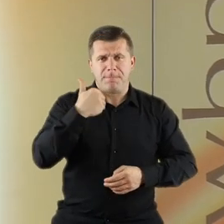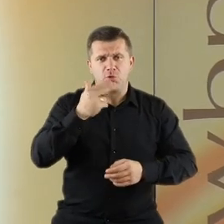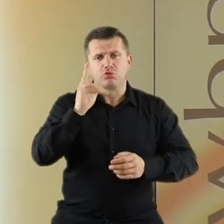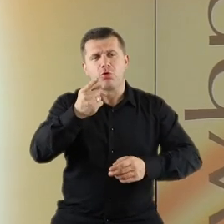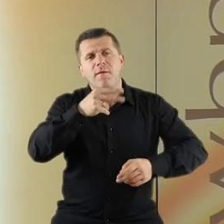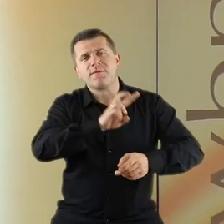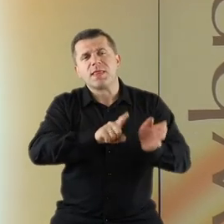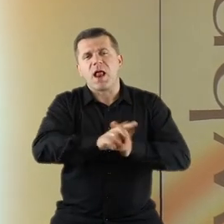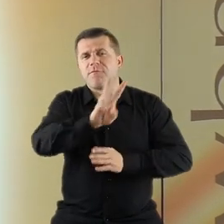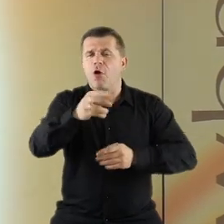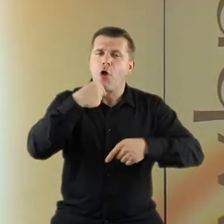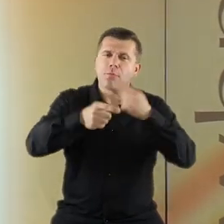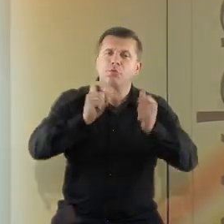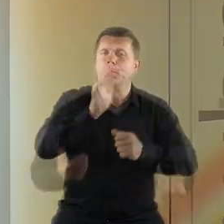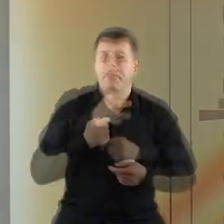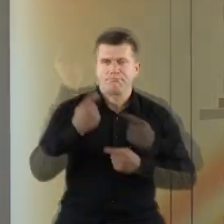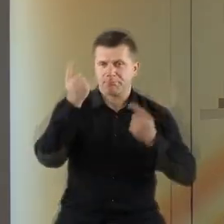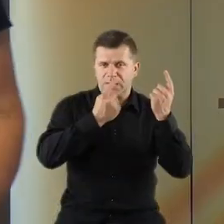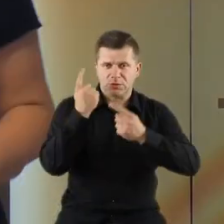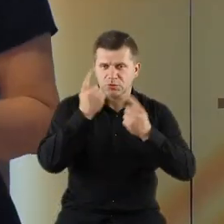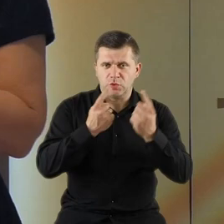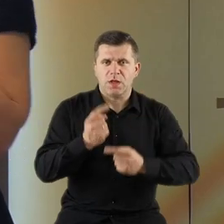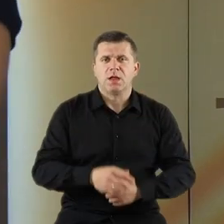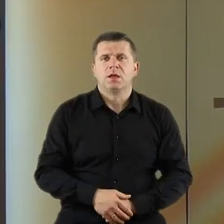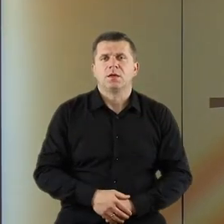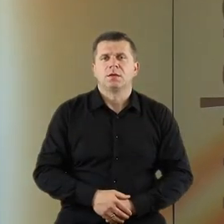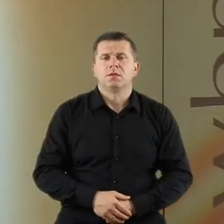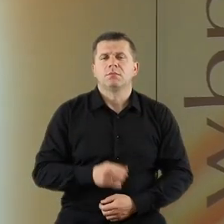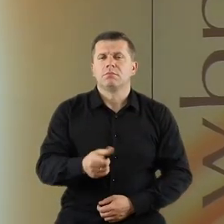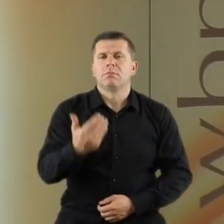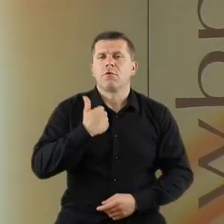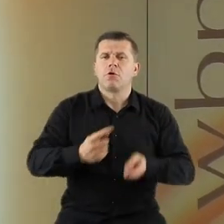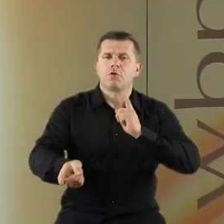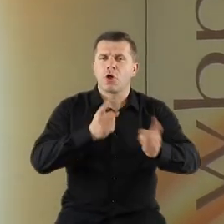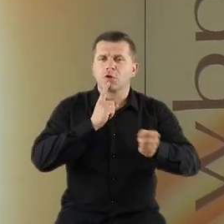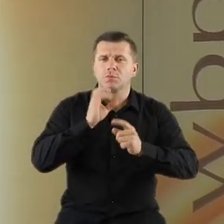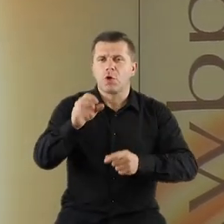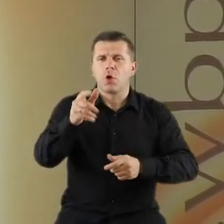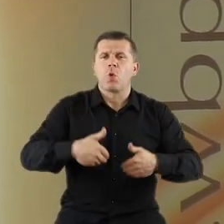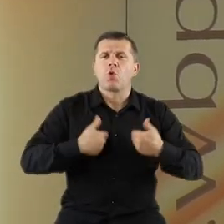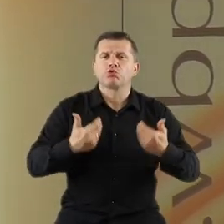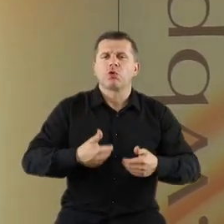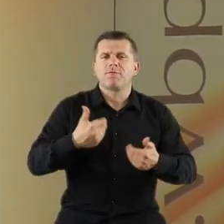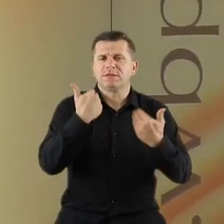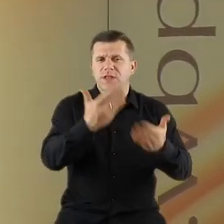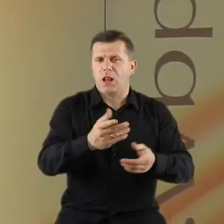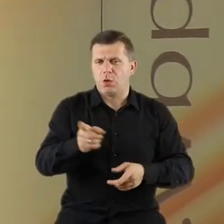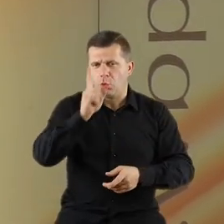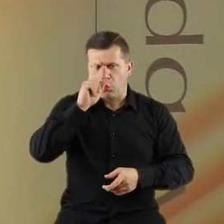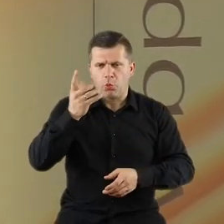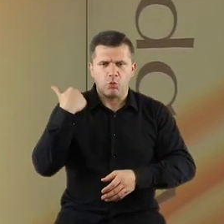opowiadał Co o tym myślicie wtedy kiedy rozmawiamy o uzdrowicielach ludowych widzimy